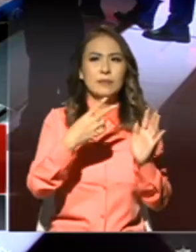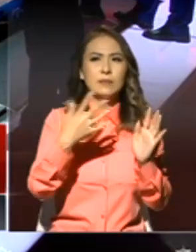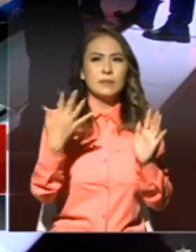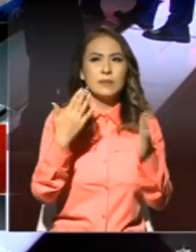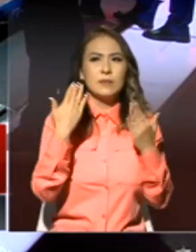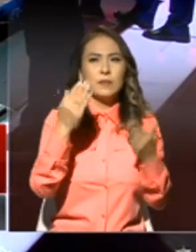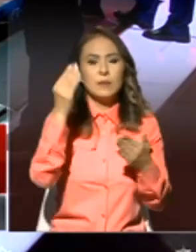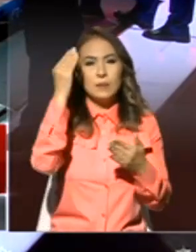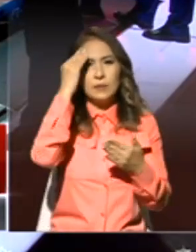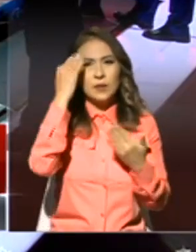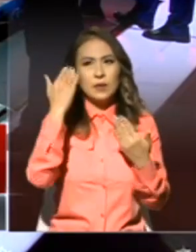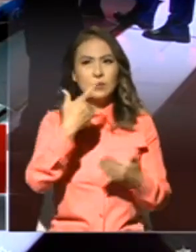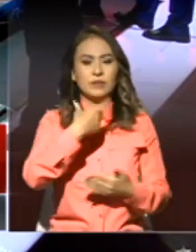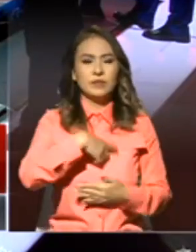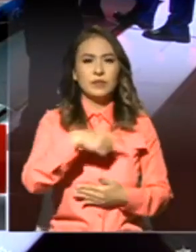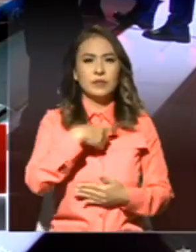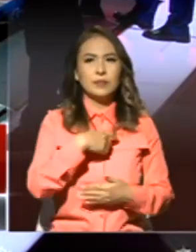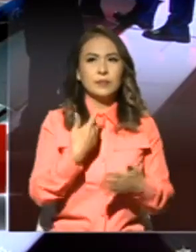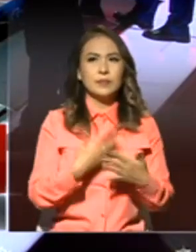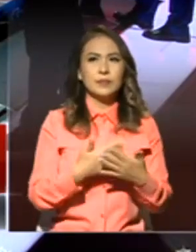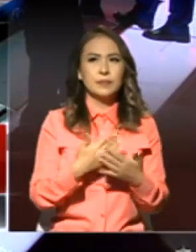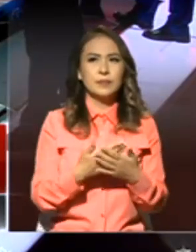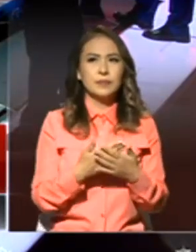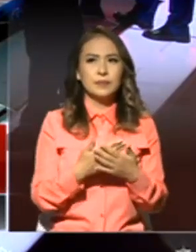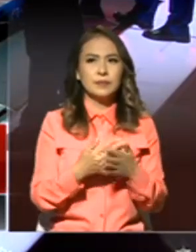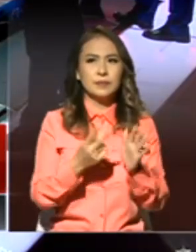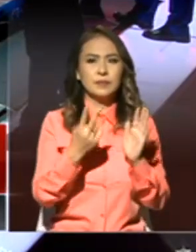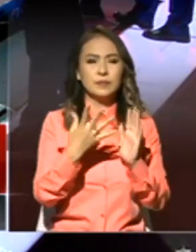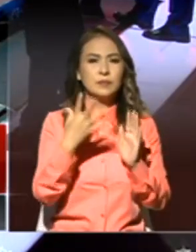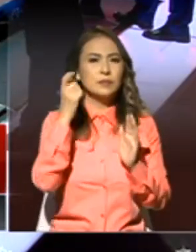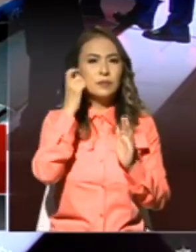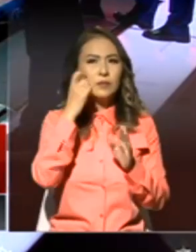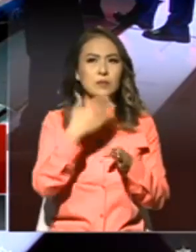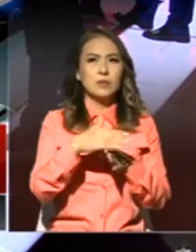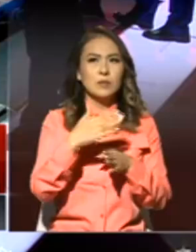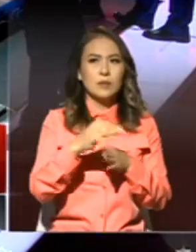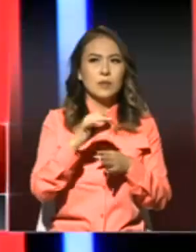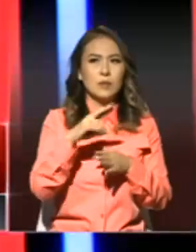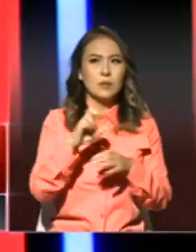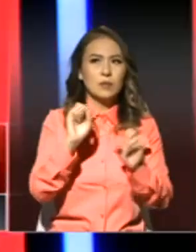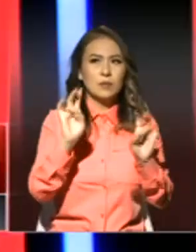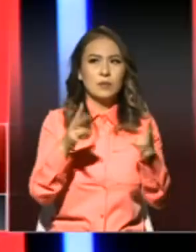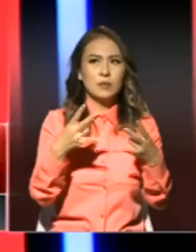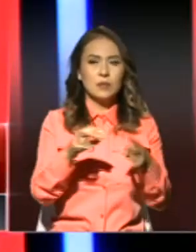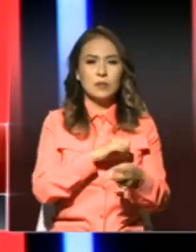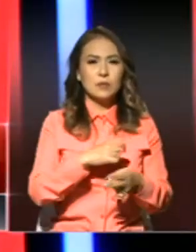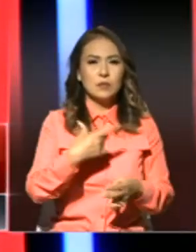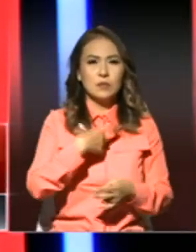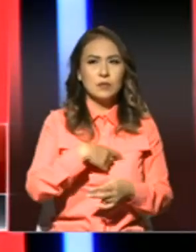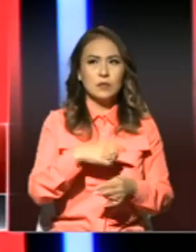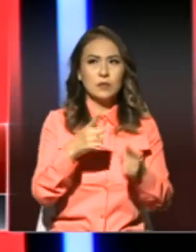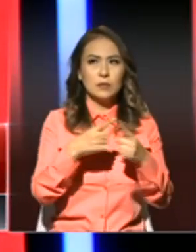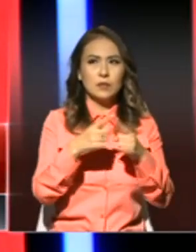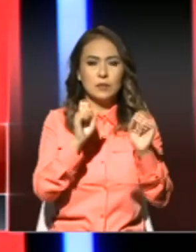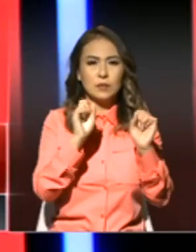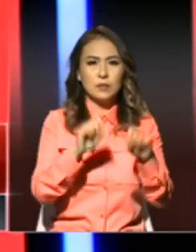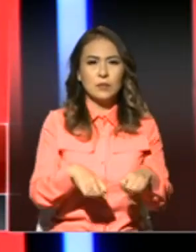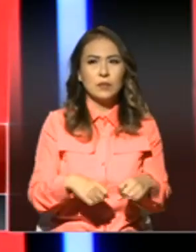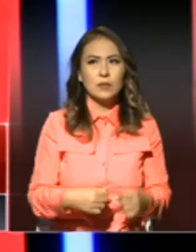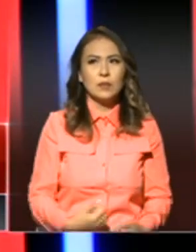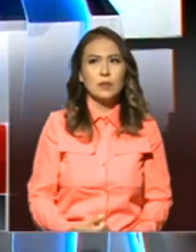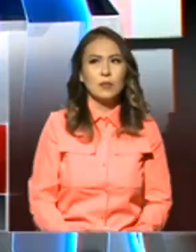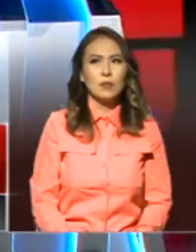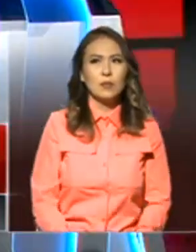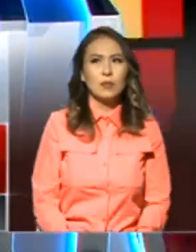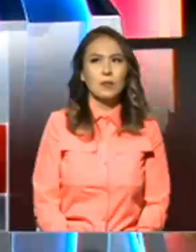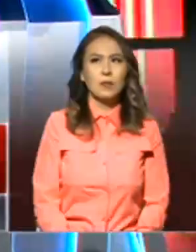субъективті ойында дұрыс. Шынымен де енді былай қарасаңыз, 25 жылға ипотека алмасаңыз да болады ғой. Өз еркіңіз, өмір бойы пәтер жалдап тұрыңыз. Өмір бойы пәтер жалдаған